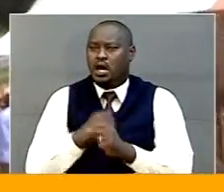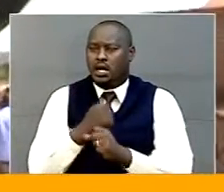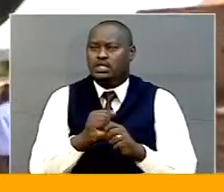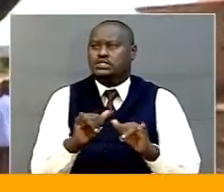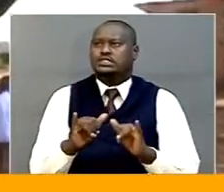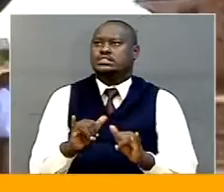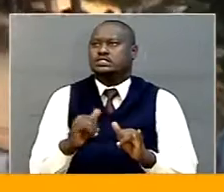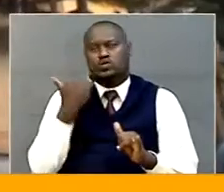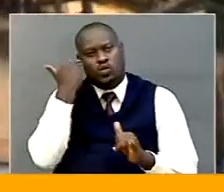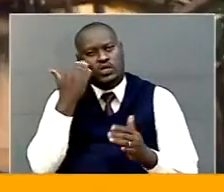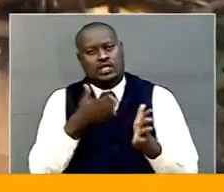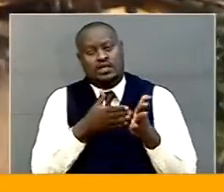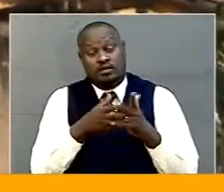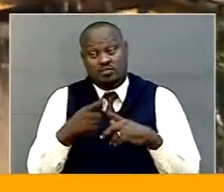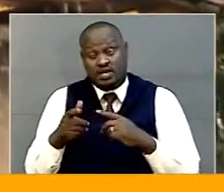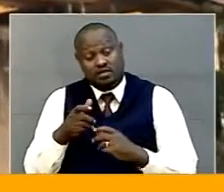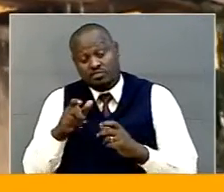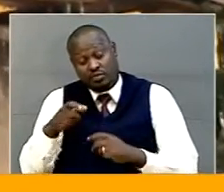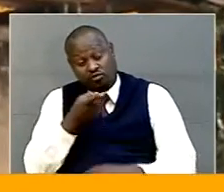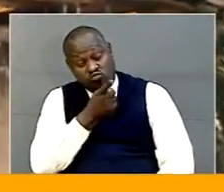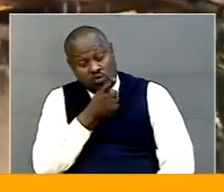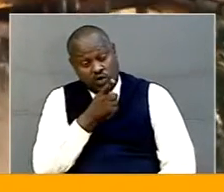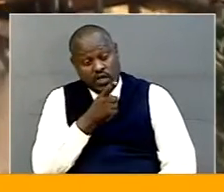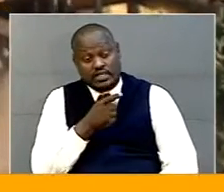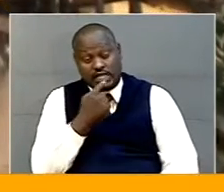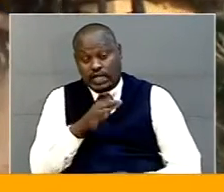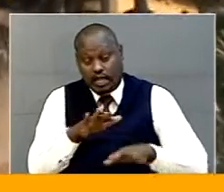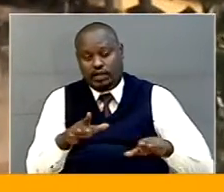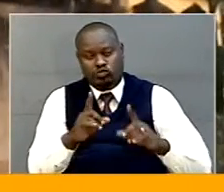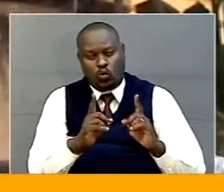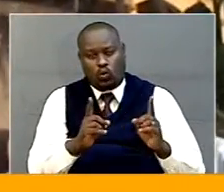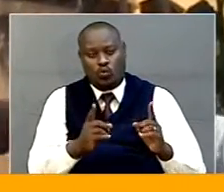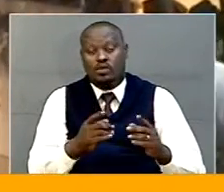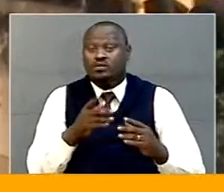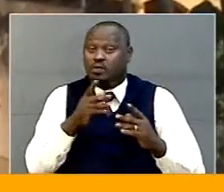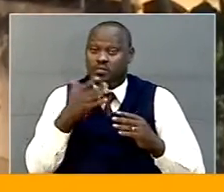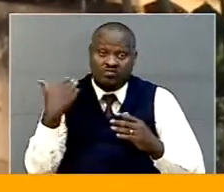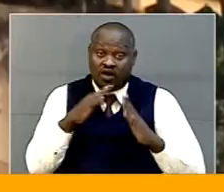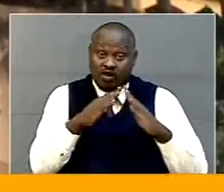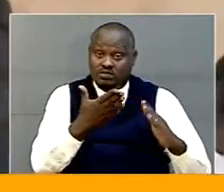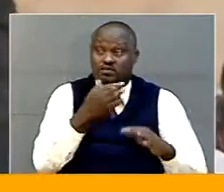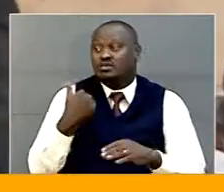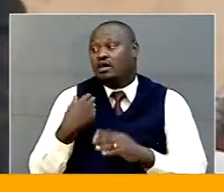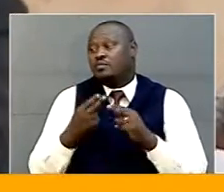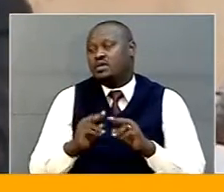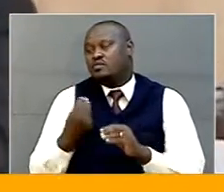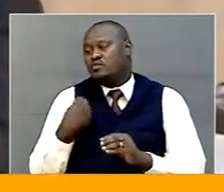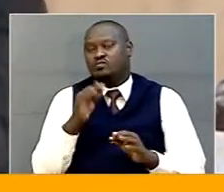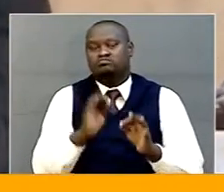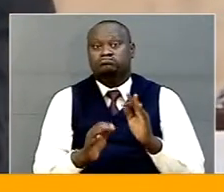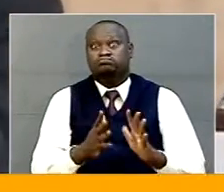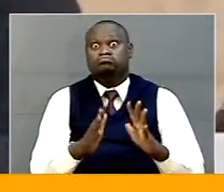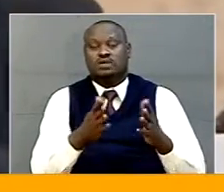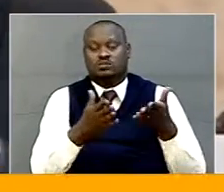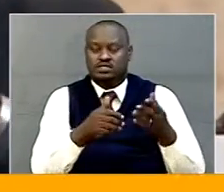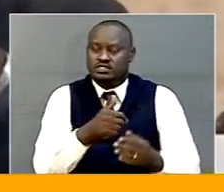kyokka azaatisibwatisibwa obutagenda mu maaso n'akozesa kibanja kino nga bamuwukira n'ennyumba ye eno gy'abalamu. Ono yagenda mu maaso n'ekubira enduulu